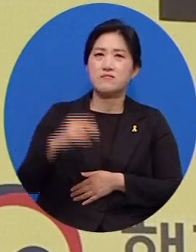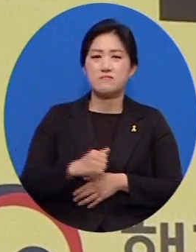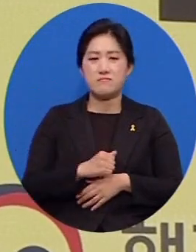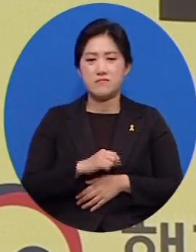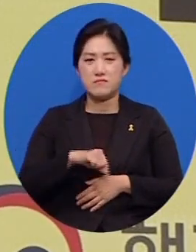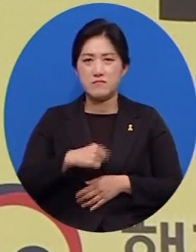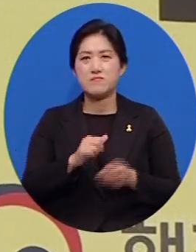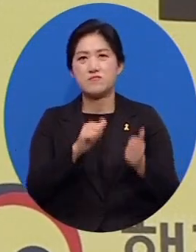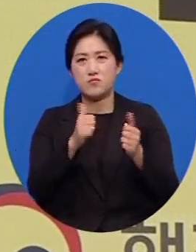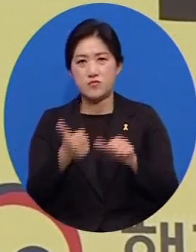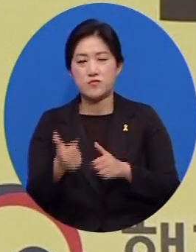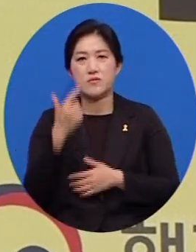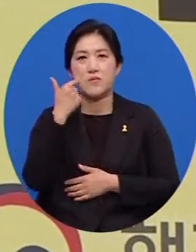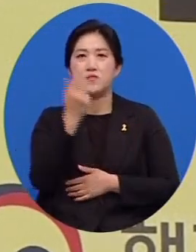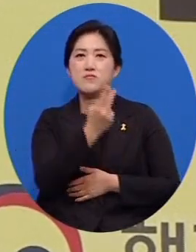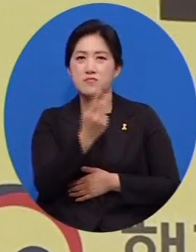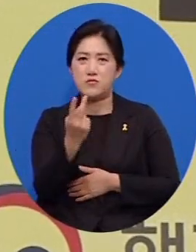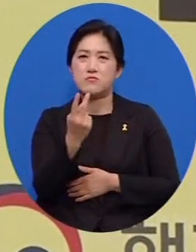빕니다.